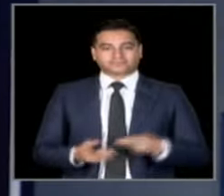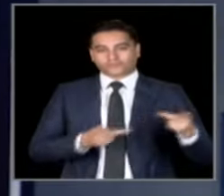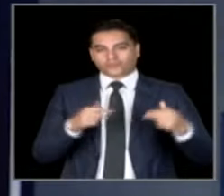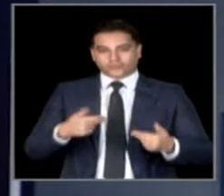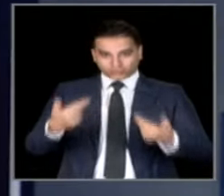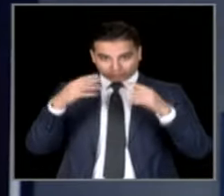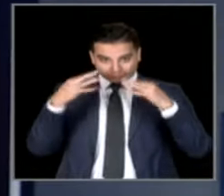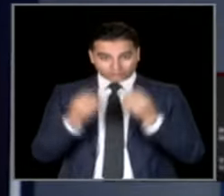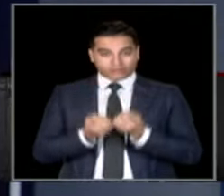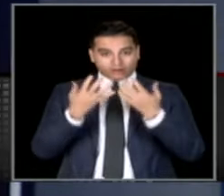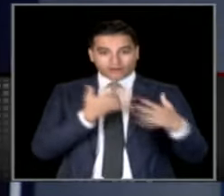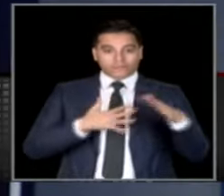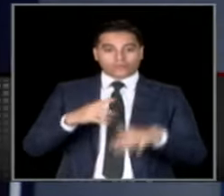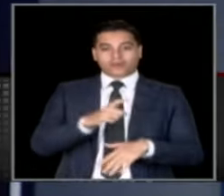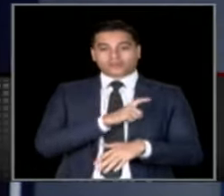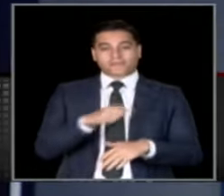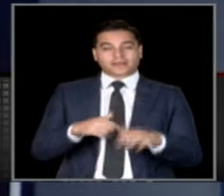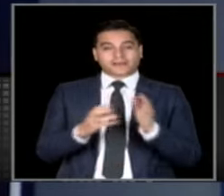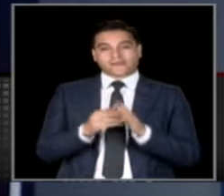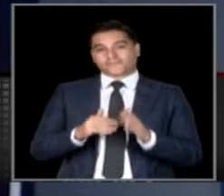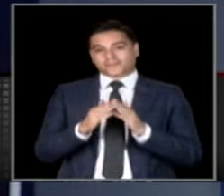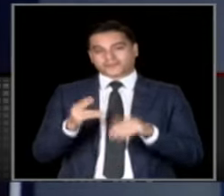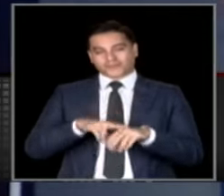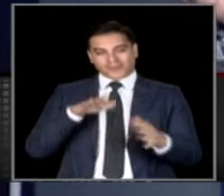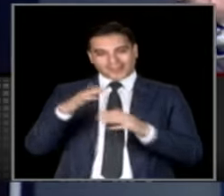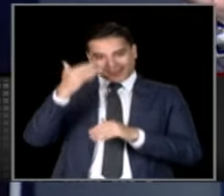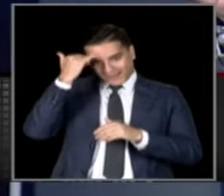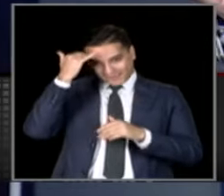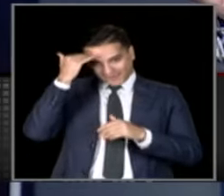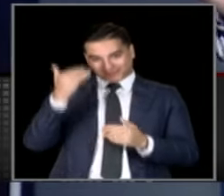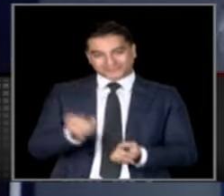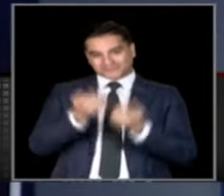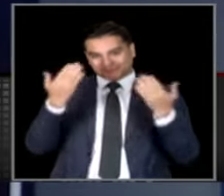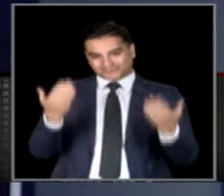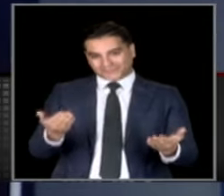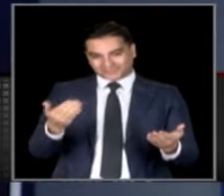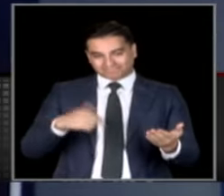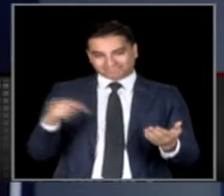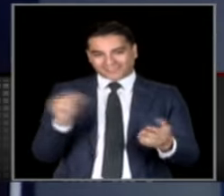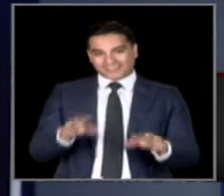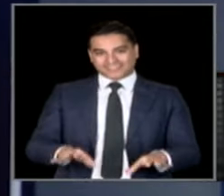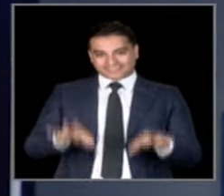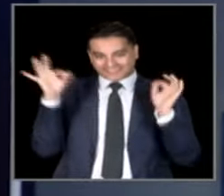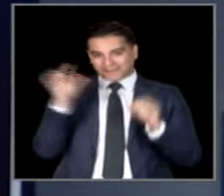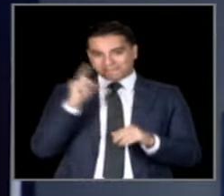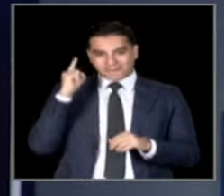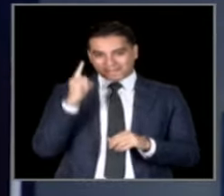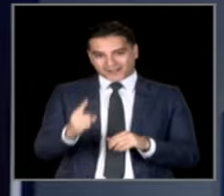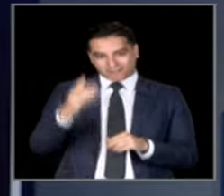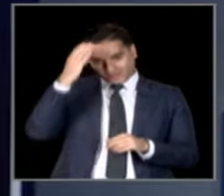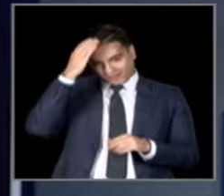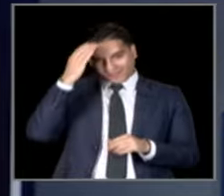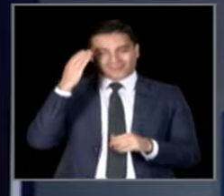جبنا في الاستوديو مشاهدينا الكرام وطلبة الجامعات في مصر والعالم العربي، اهلا ومرحبا بكم وحلقة